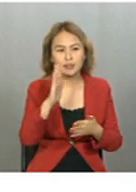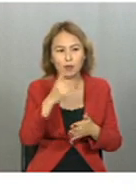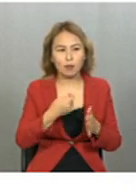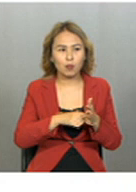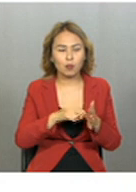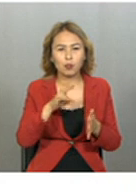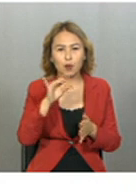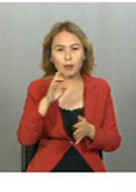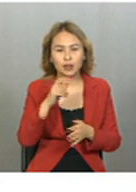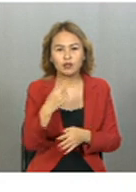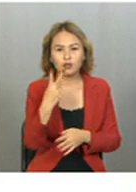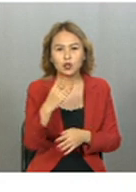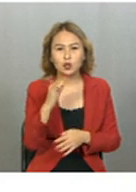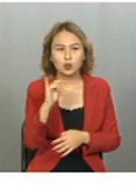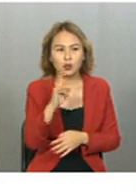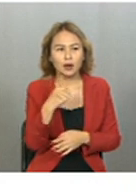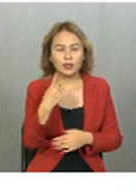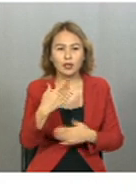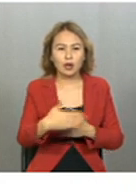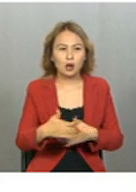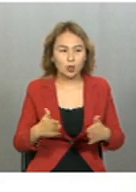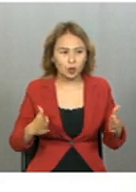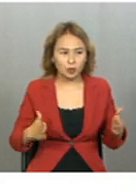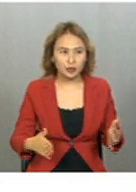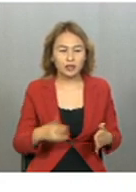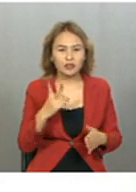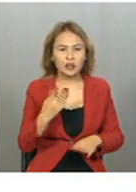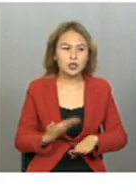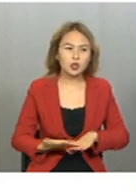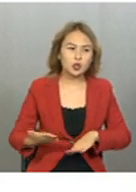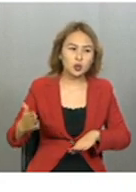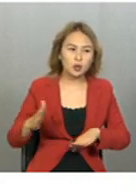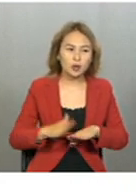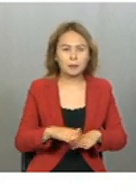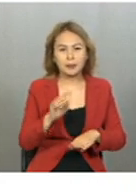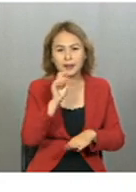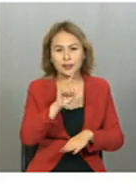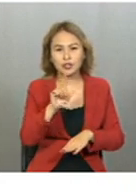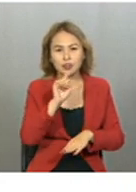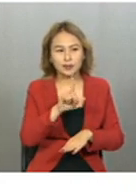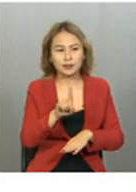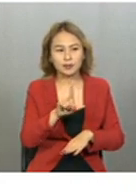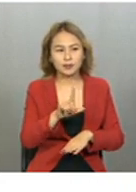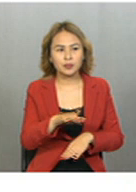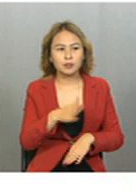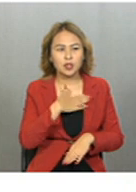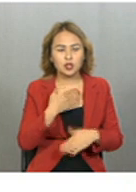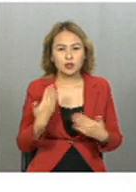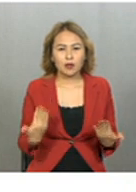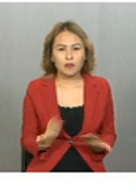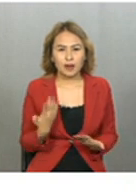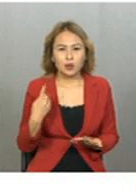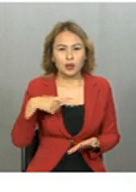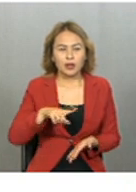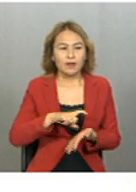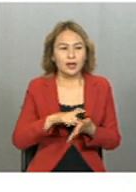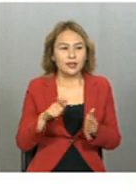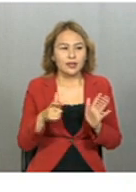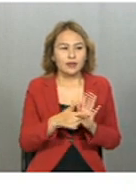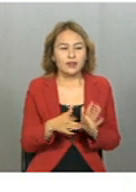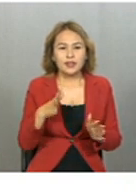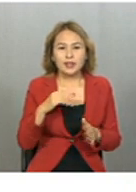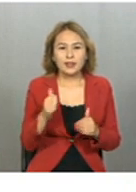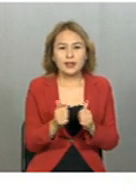двух жуков в одной коробке, два тяжелых пятачка. Мы живем в одной квартире, все